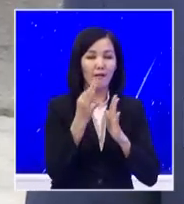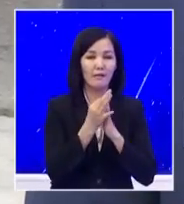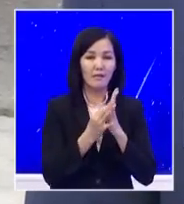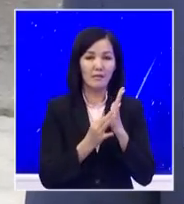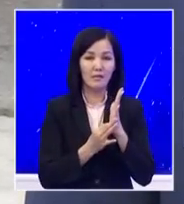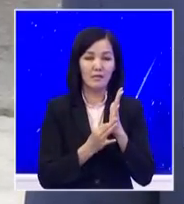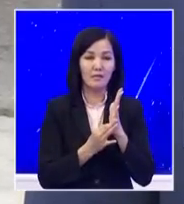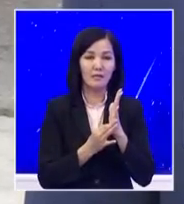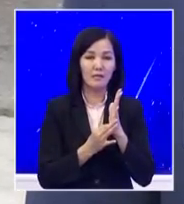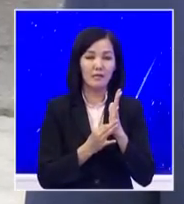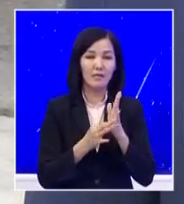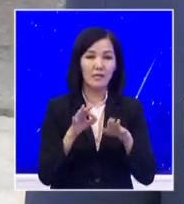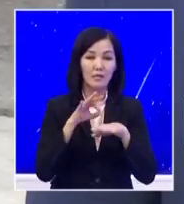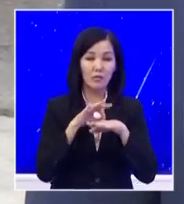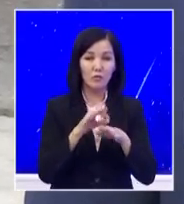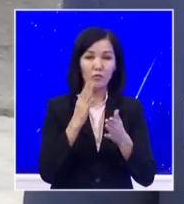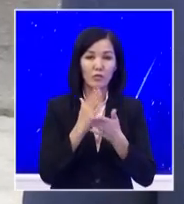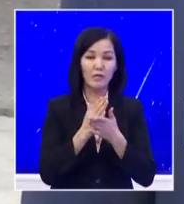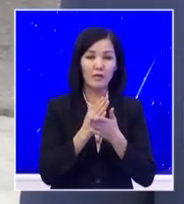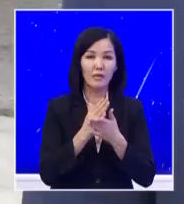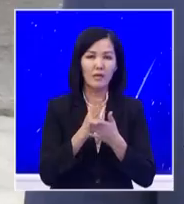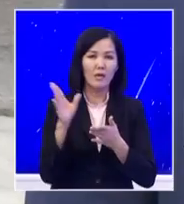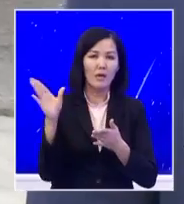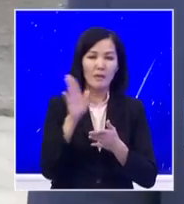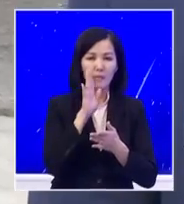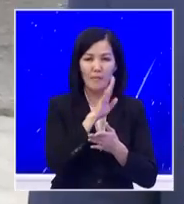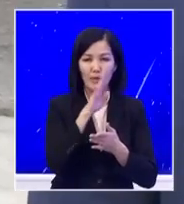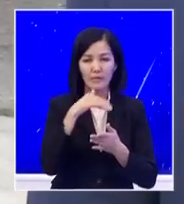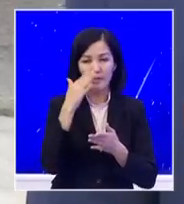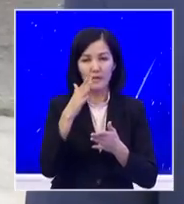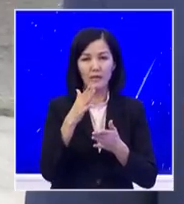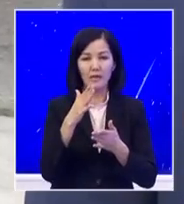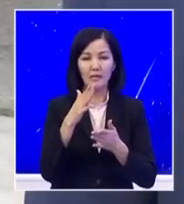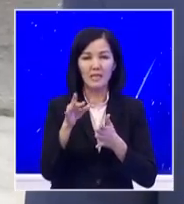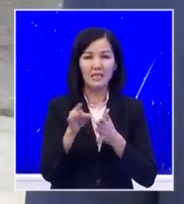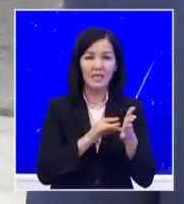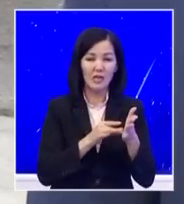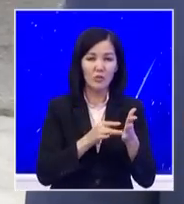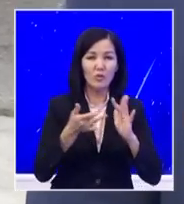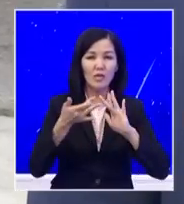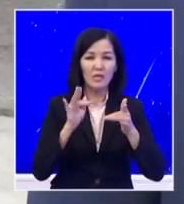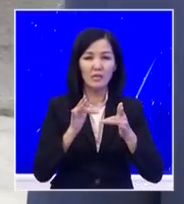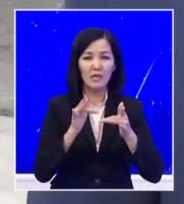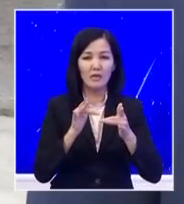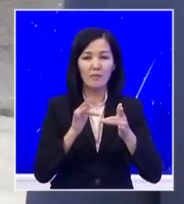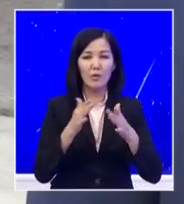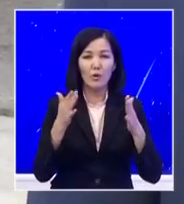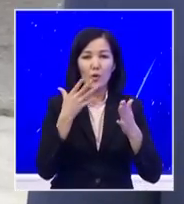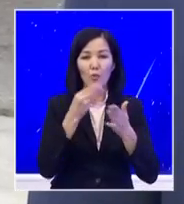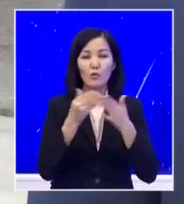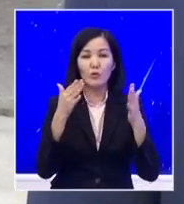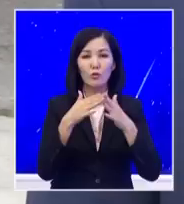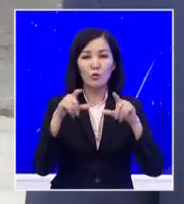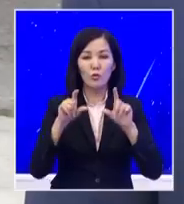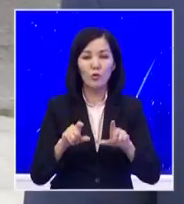трансляциясы тікелей жүріп жатады. Кез келген атана ұлттық бірыңғай тестілеу орталығына келмей-ақ, өз үйінде отырып, баласының